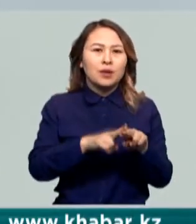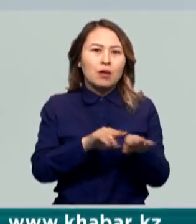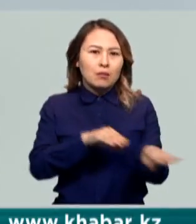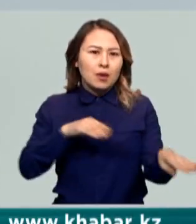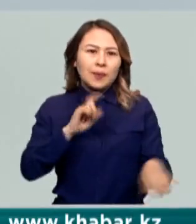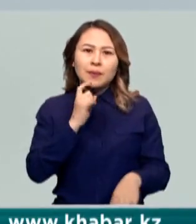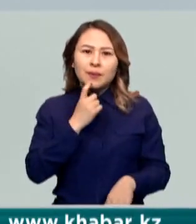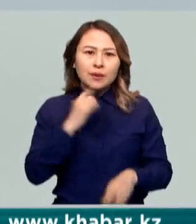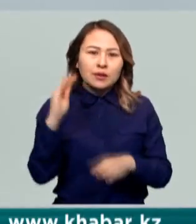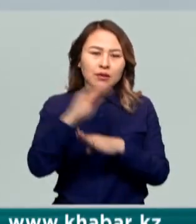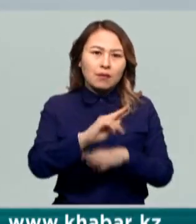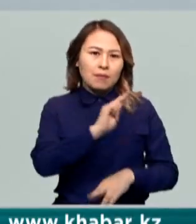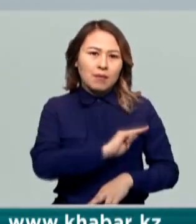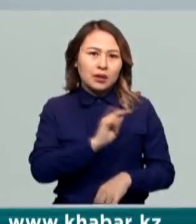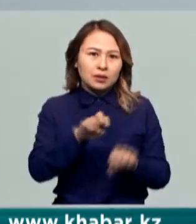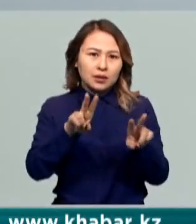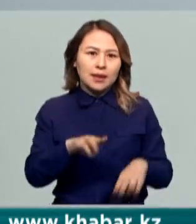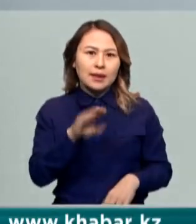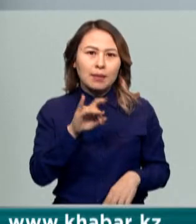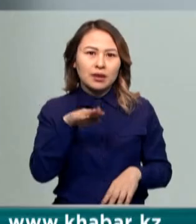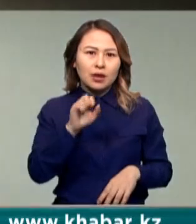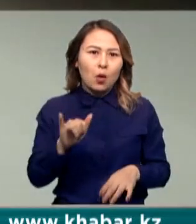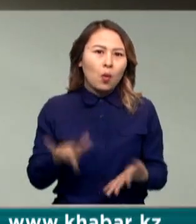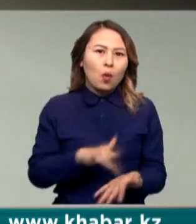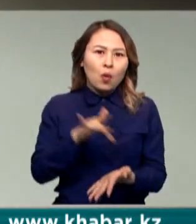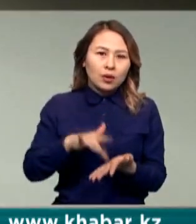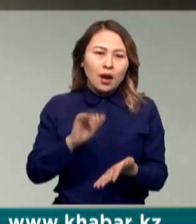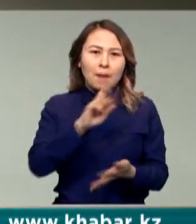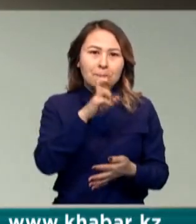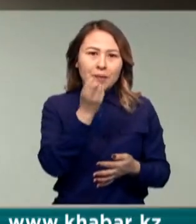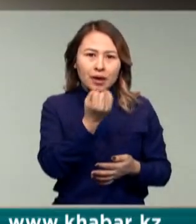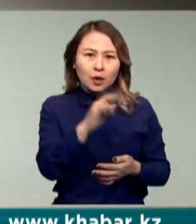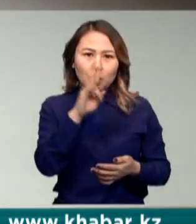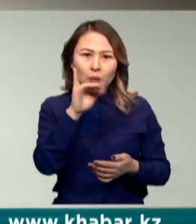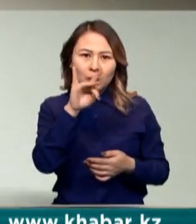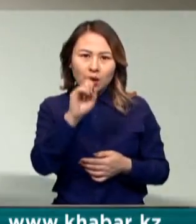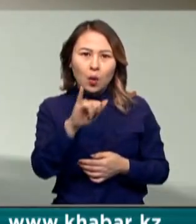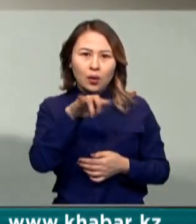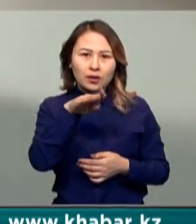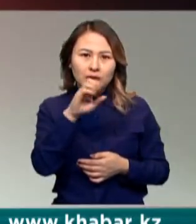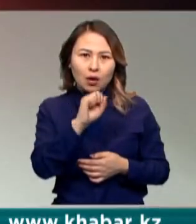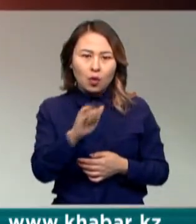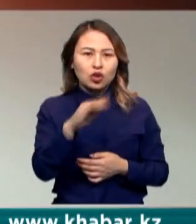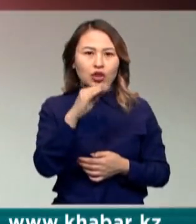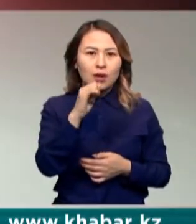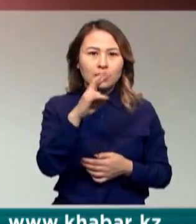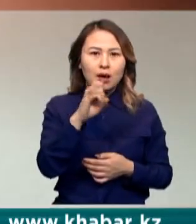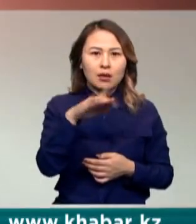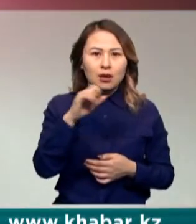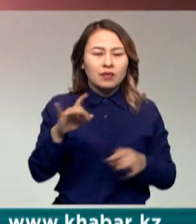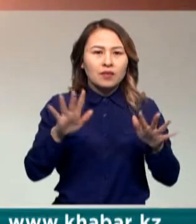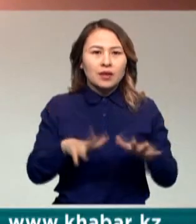Өткен түнде төтенше жағдай қызметінің мамандары Теміртау қаласының маңында және Абай, Нұра, Ұлытау, Жаңарқа және Бұқаржы